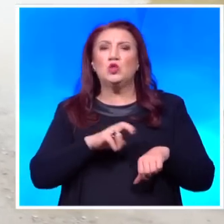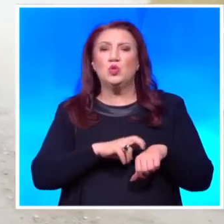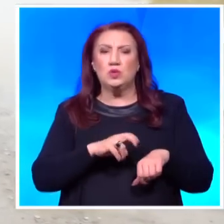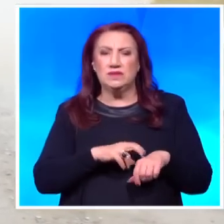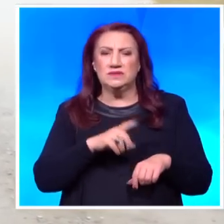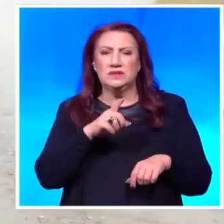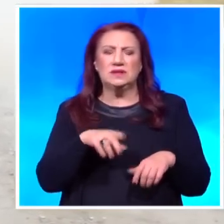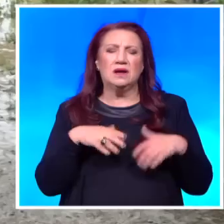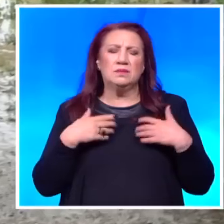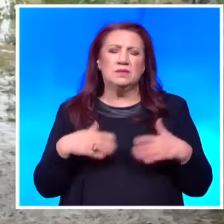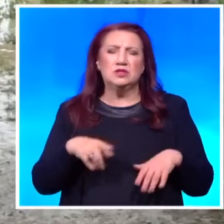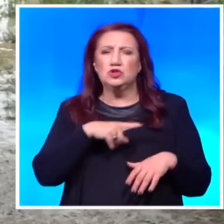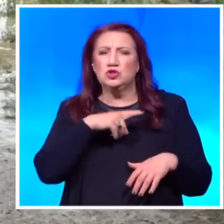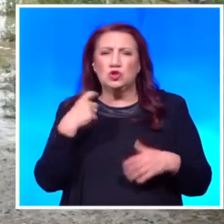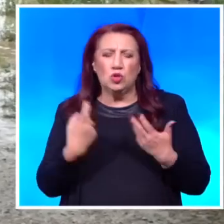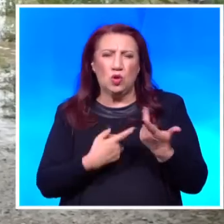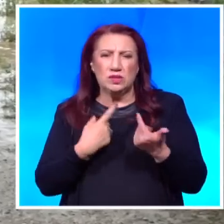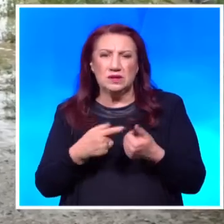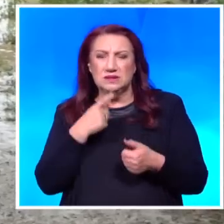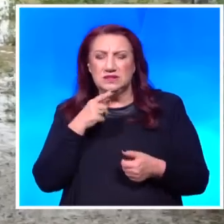животни там са стотици.